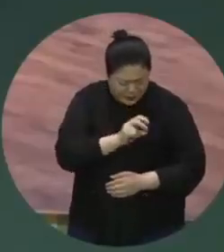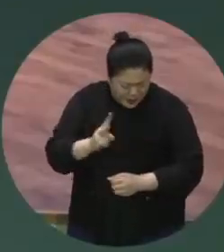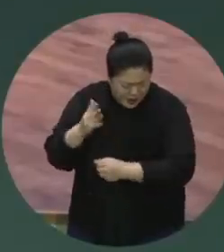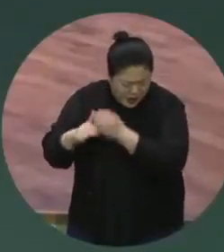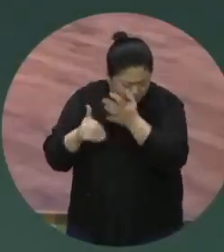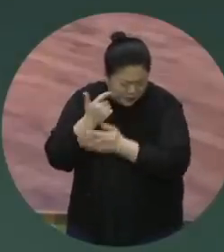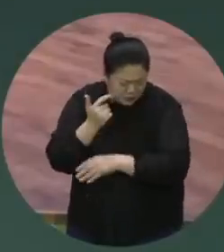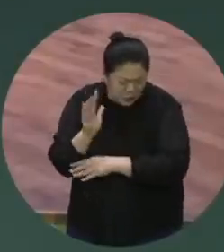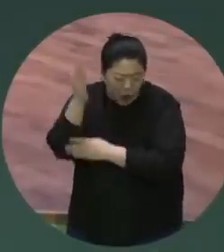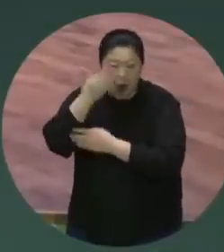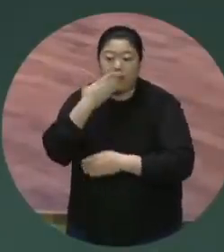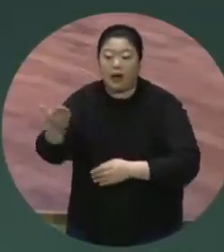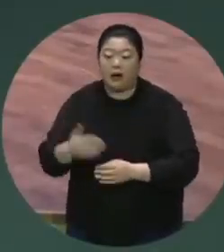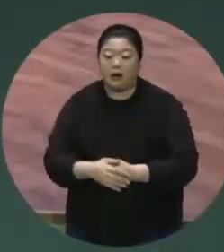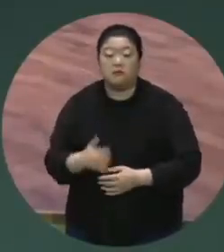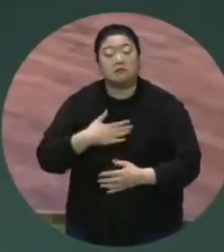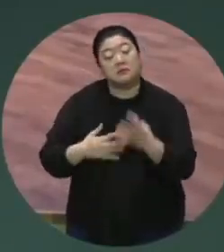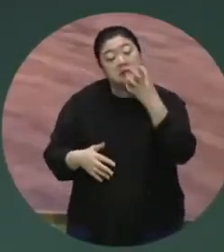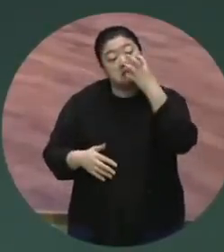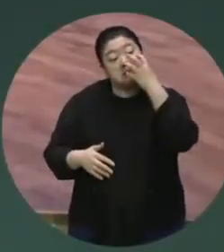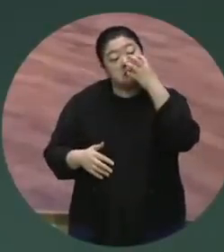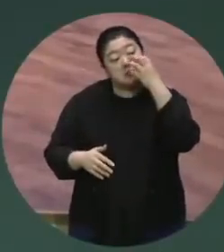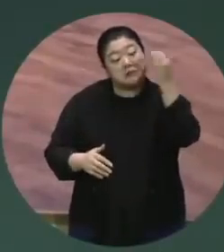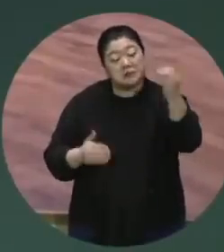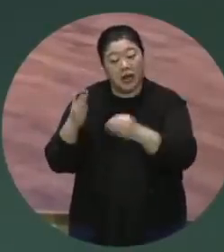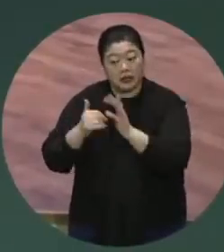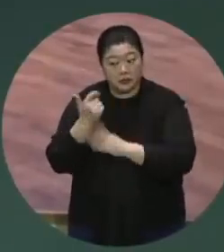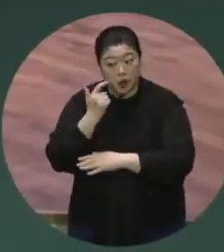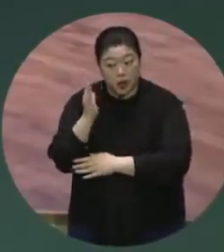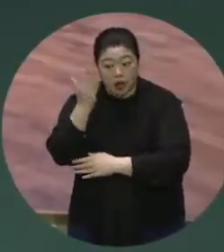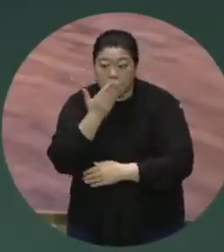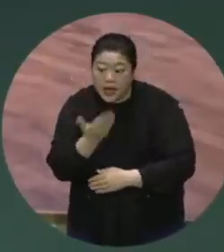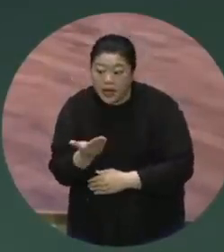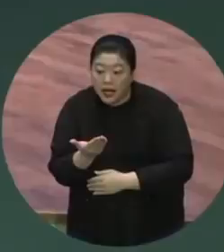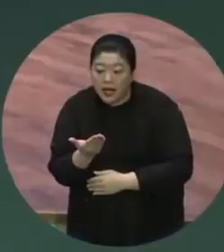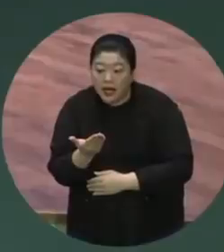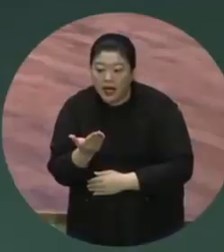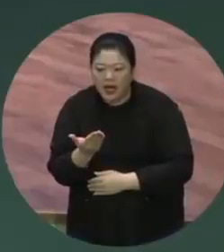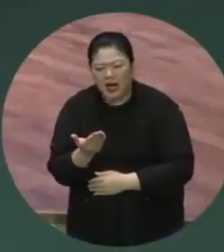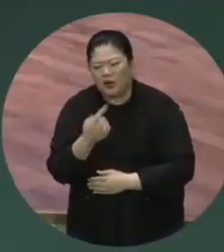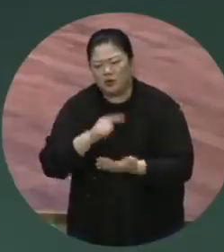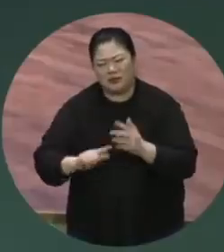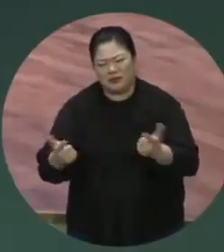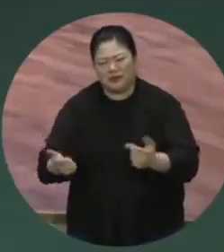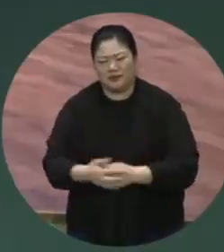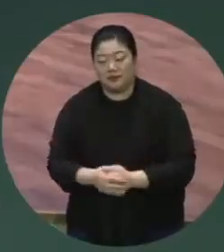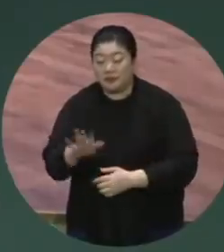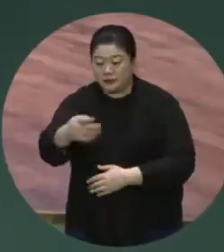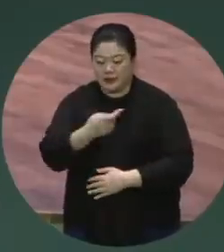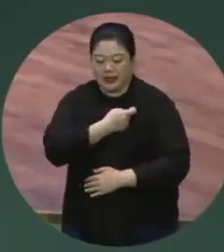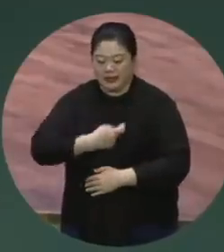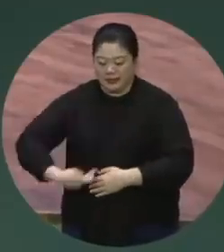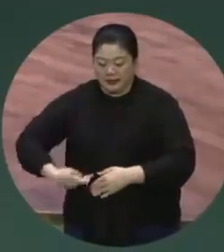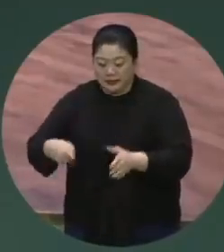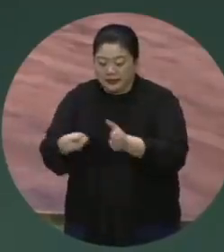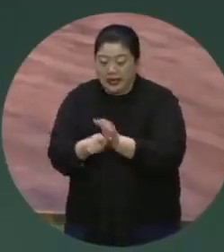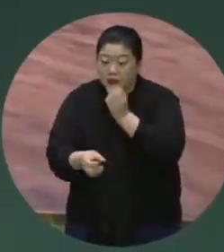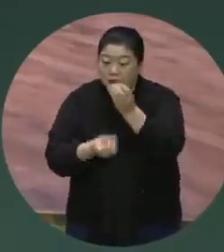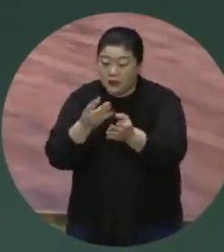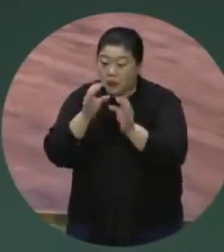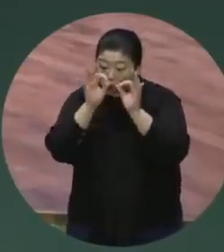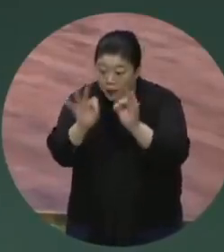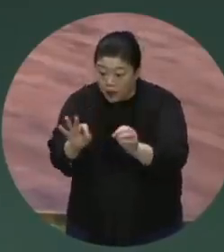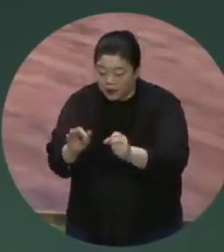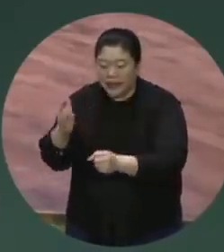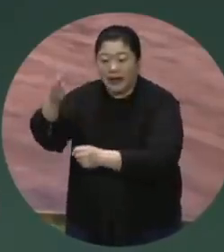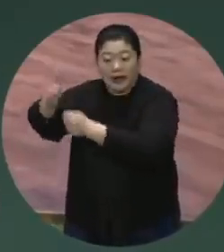아멘. 낮아지지 않으면 안 된다. 낮아지는 게 쉽지 않단 말이에요. 자, 사도신경을 보면요. 하나님이 그리스도를 높인 것